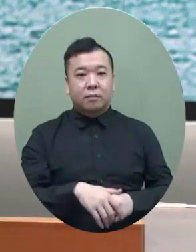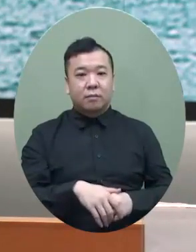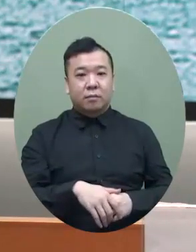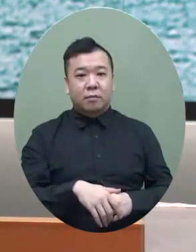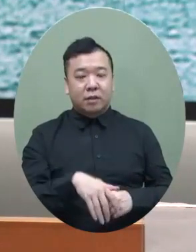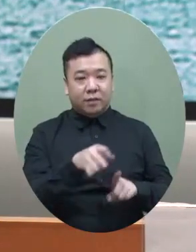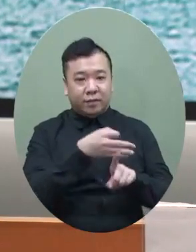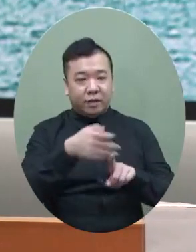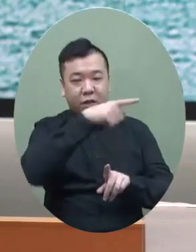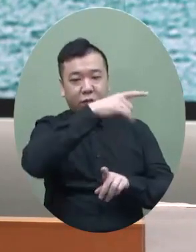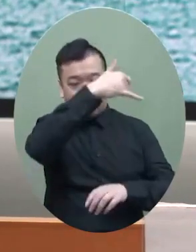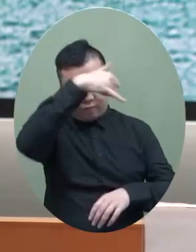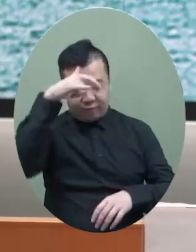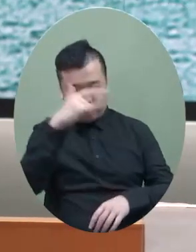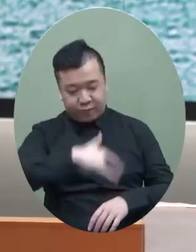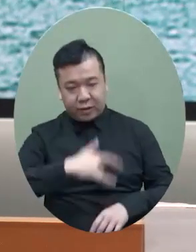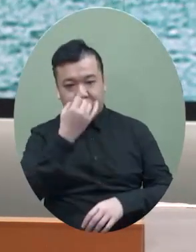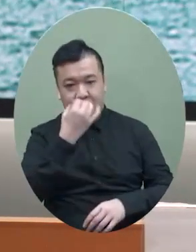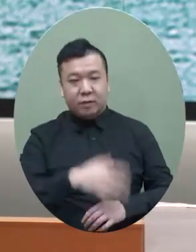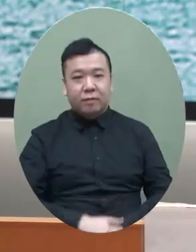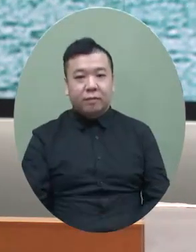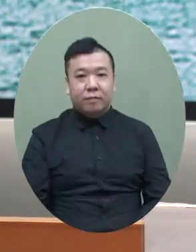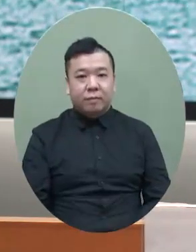亞到港嘅人士啦，就係